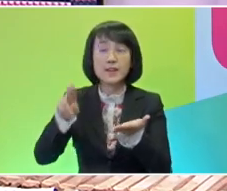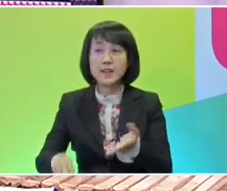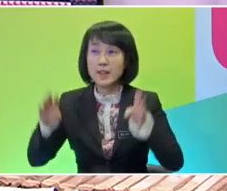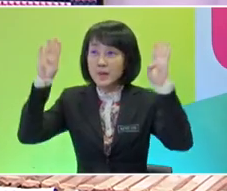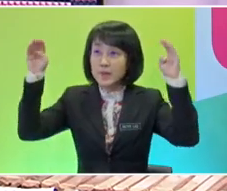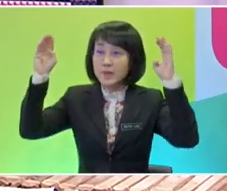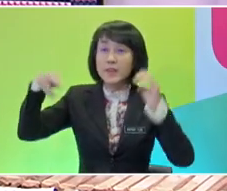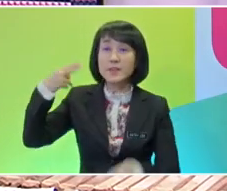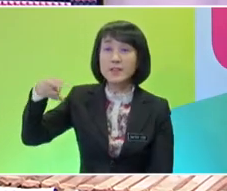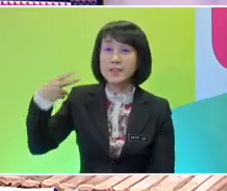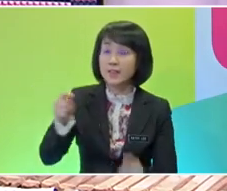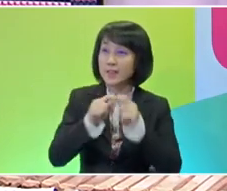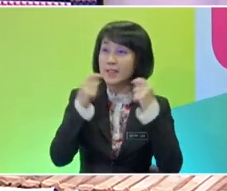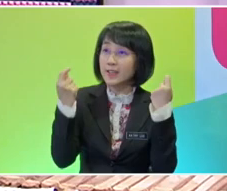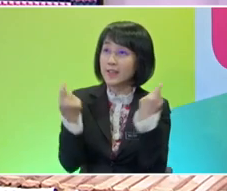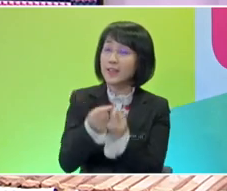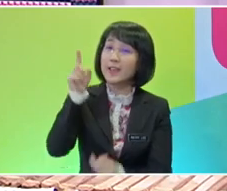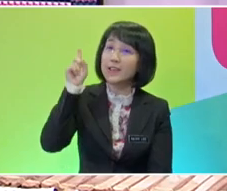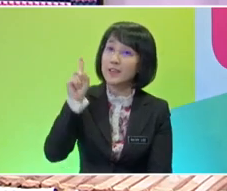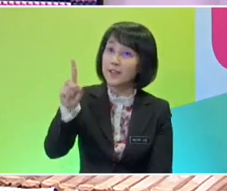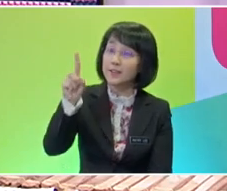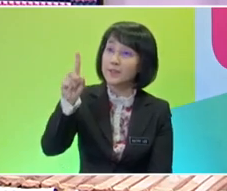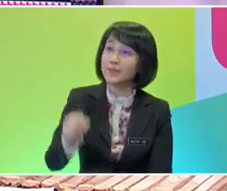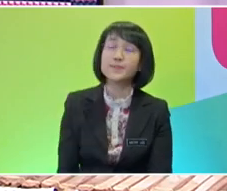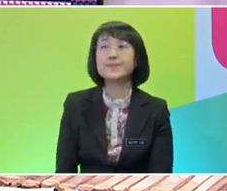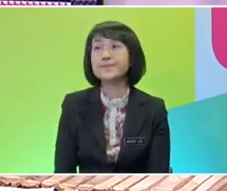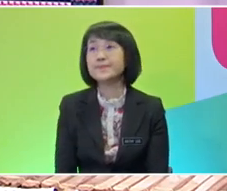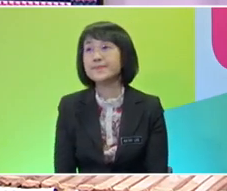sejarah tingkatan satu juga